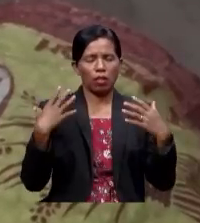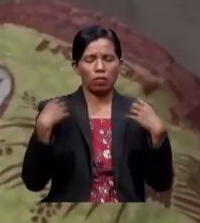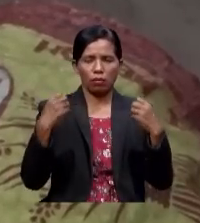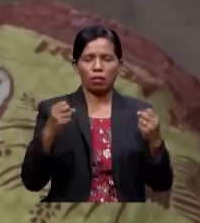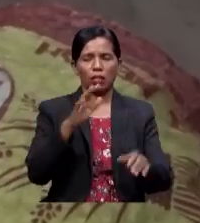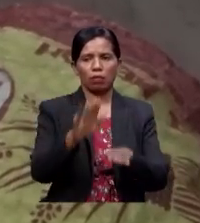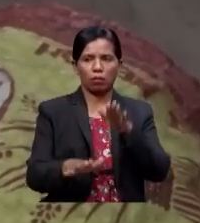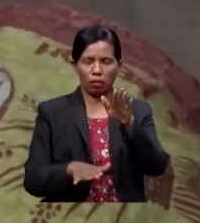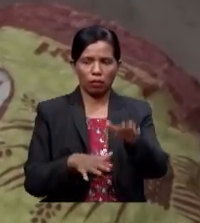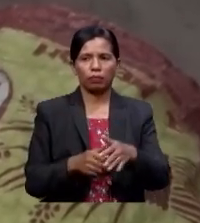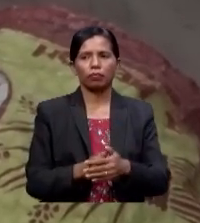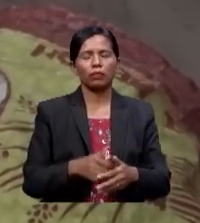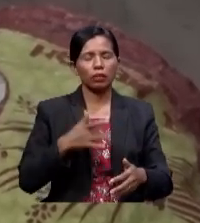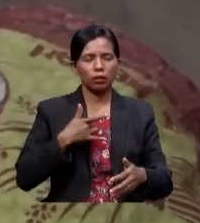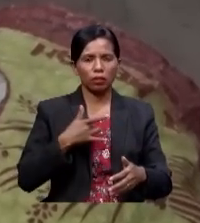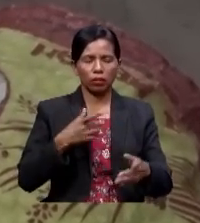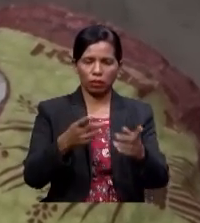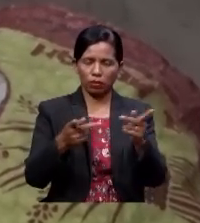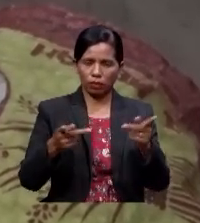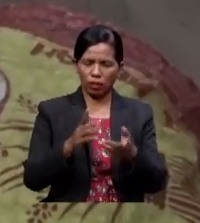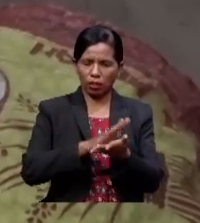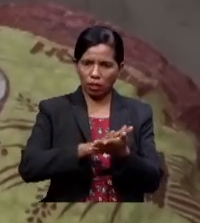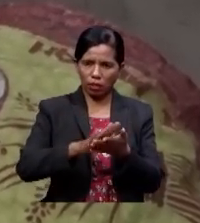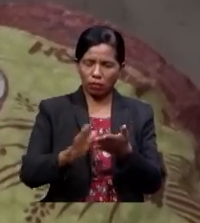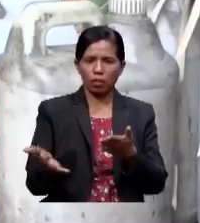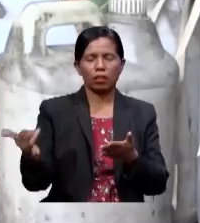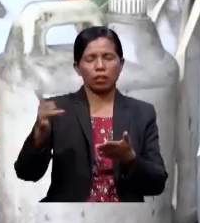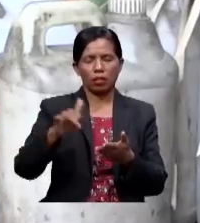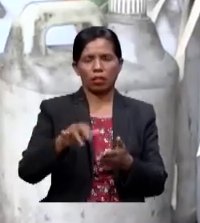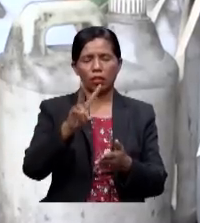liur. Senti ambiente la mos tebes ba sirne